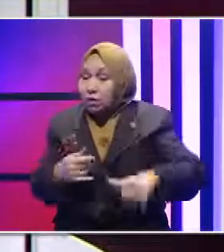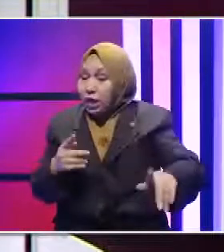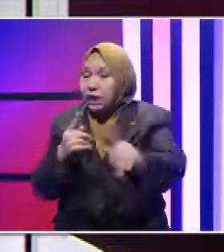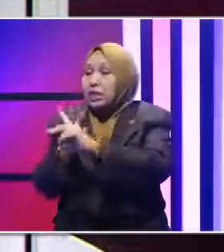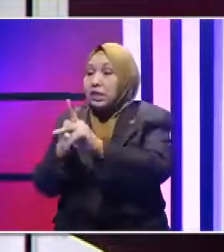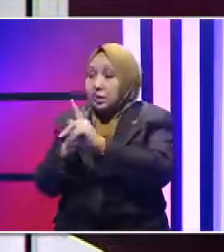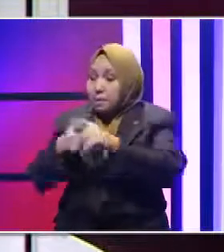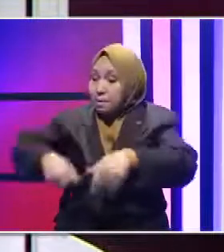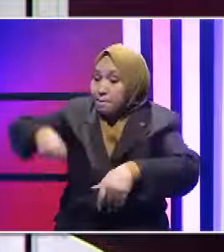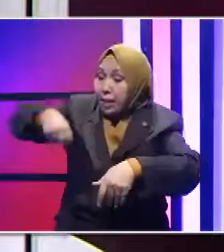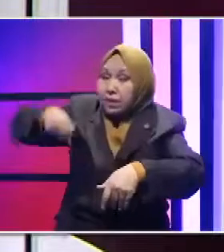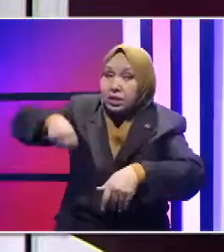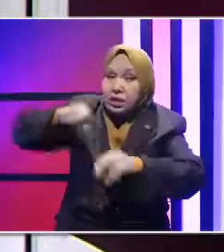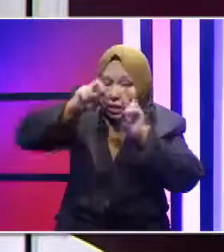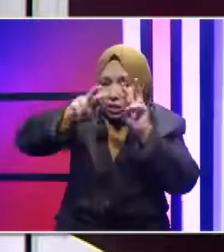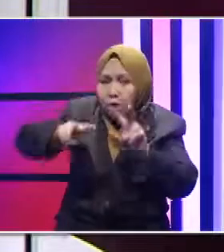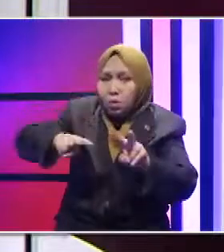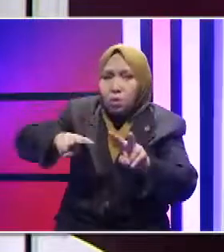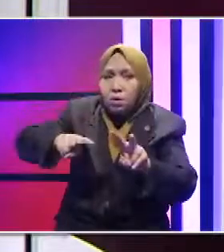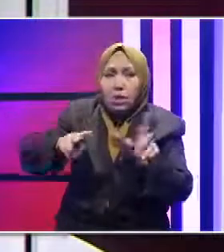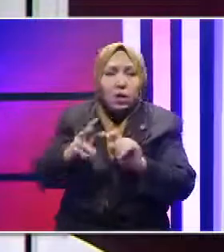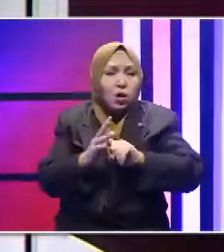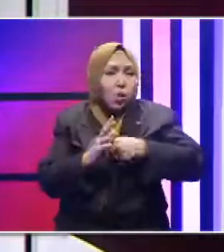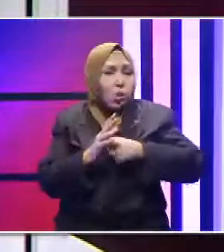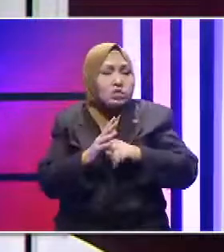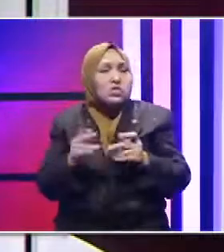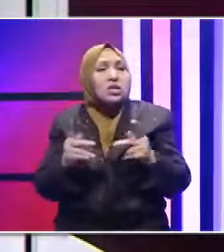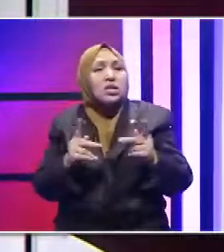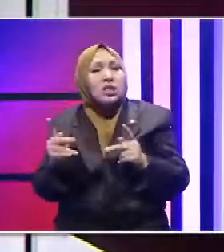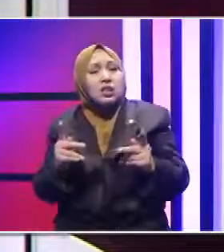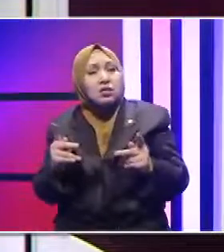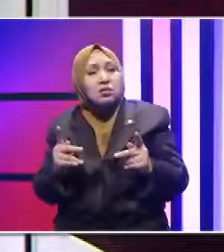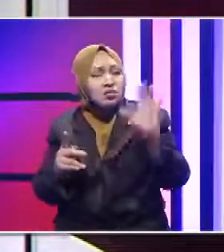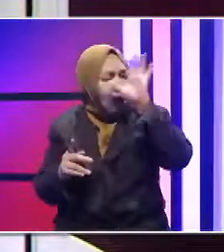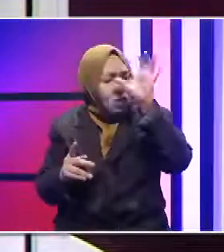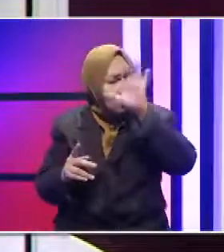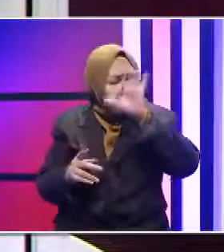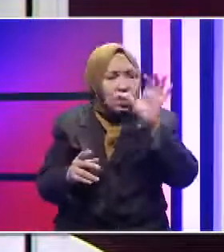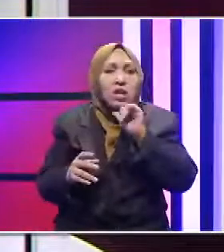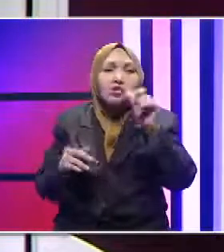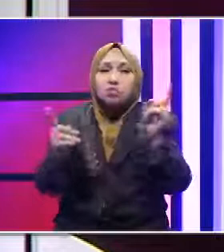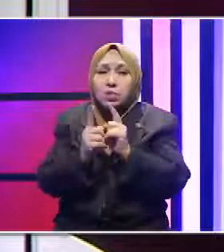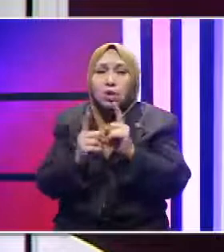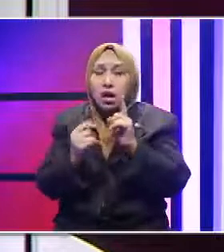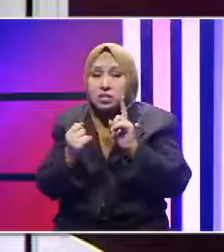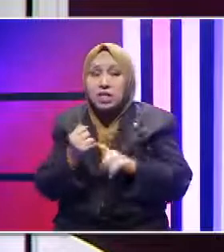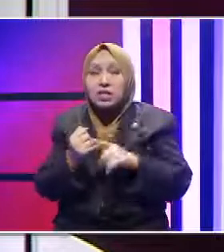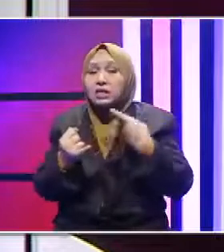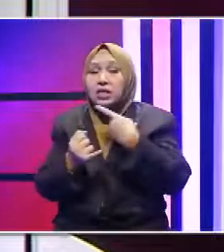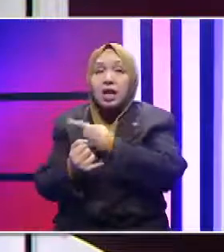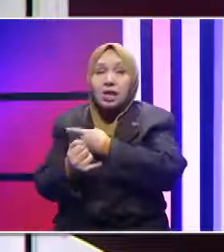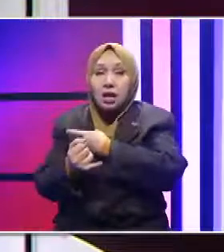semua, kemudian kita tengok mana kunci kereta? Allah. Contohnya kan. Cari tak jumpa, akhirnya kita akan